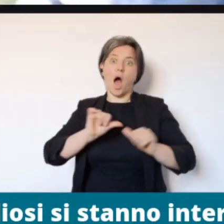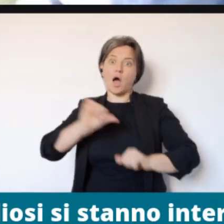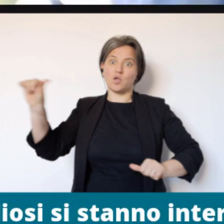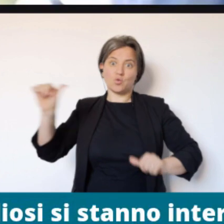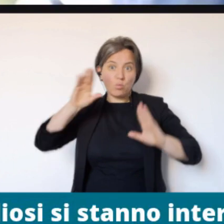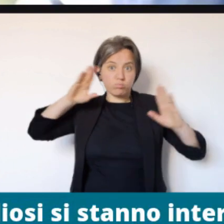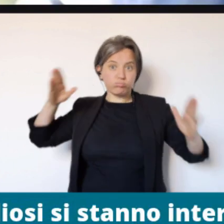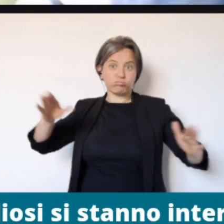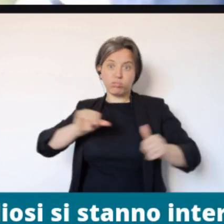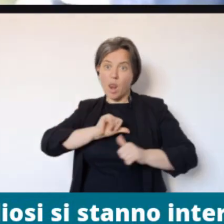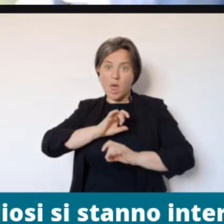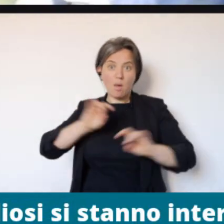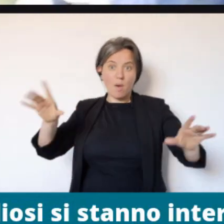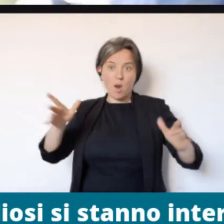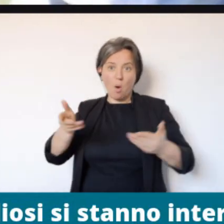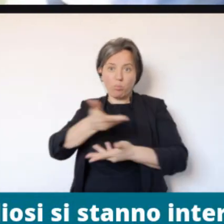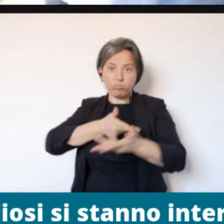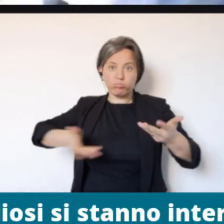assoluto